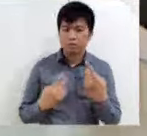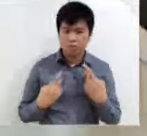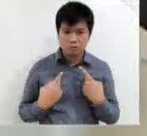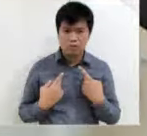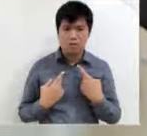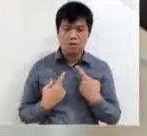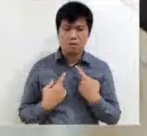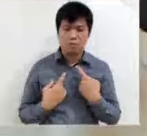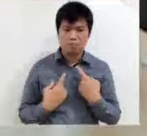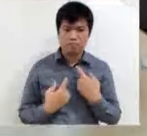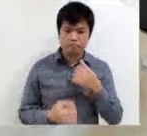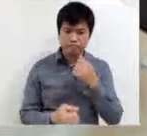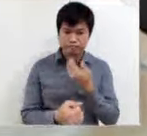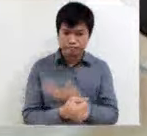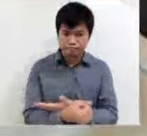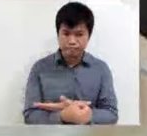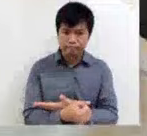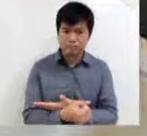Tapos konti na lang.